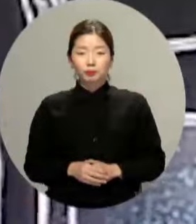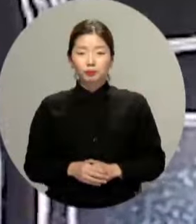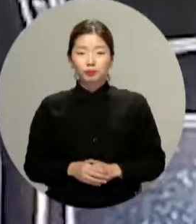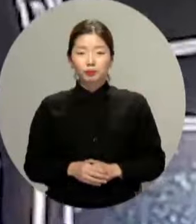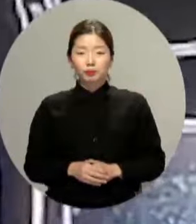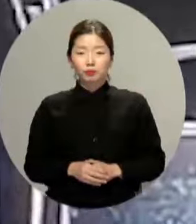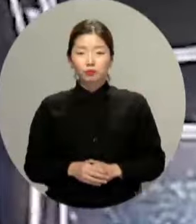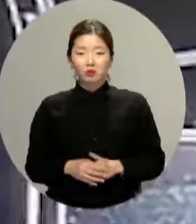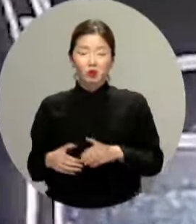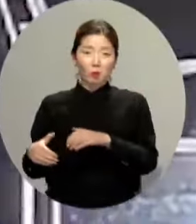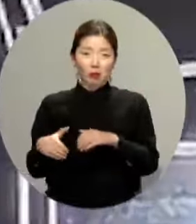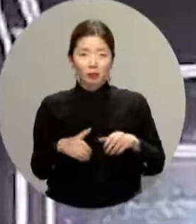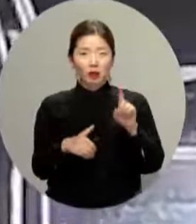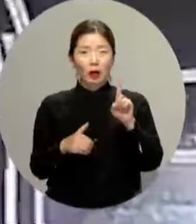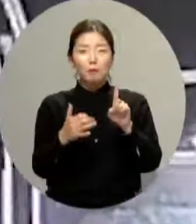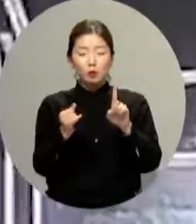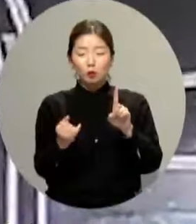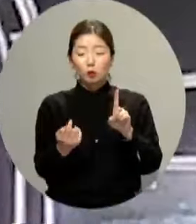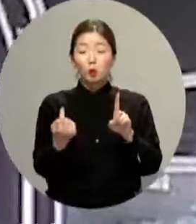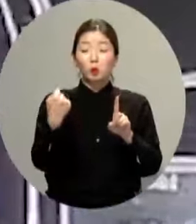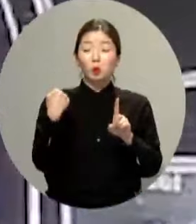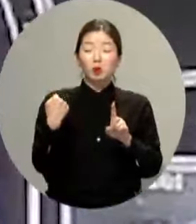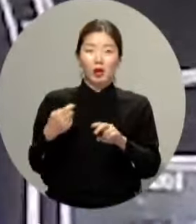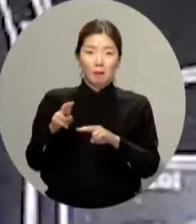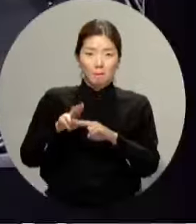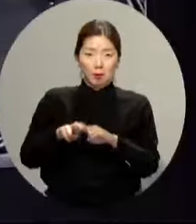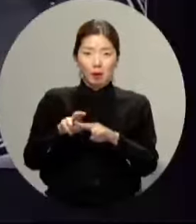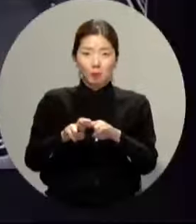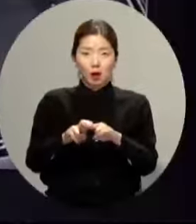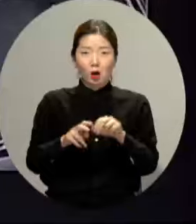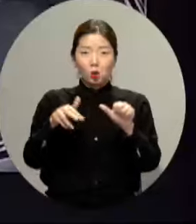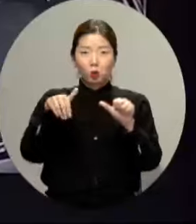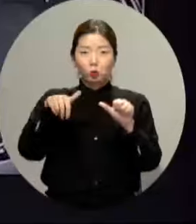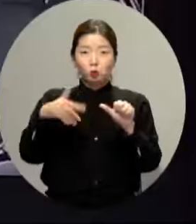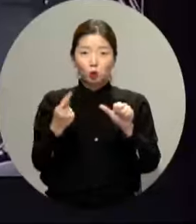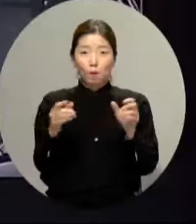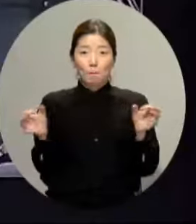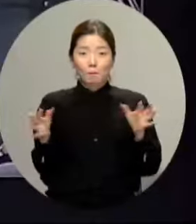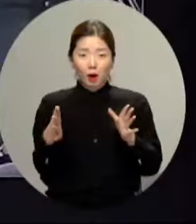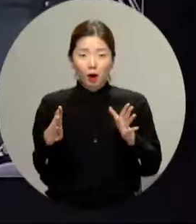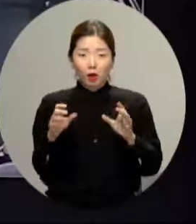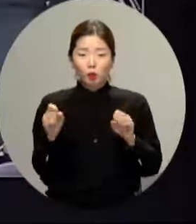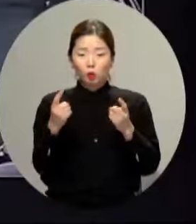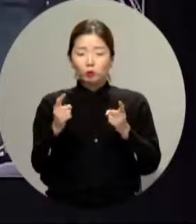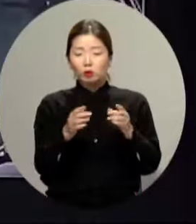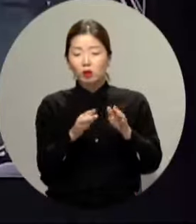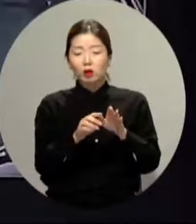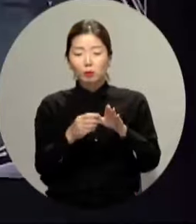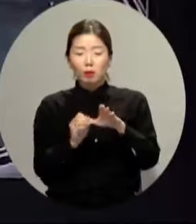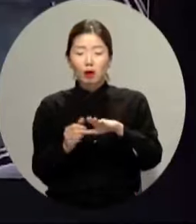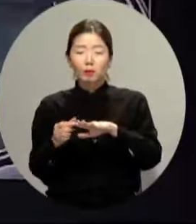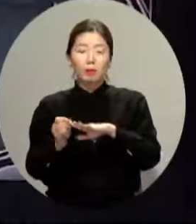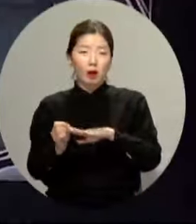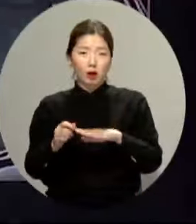이내 망설이던 한 명도 뒷자리에 탑승하더니 5초도 채 되지 않아 동시에 문을 열고